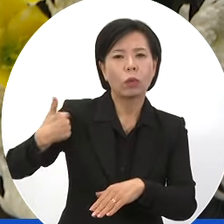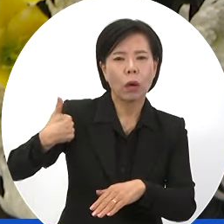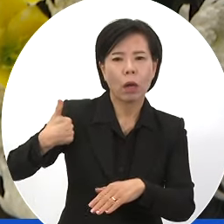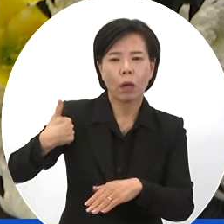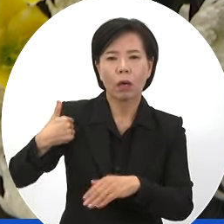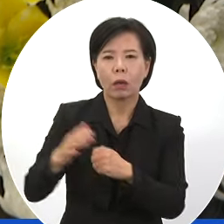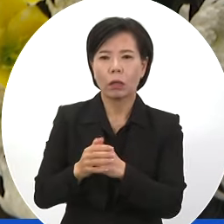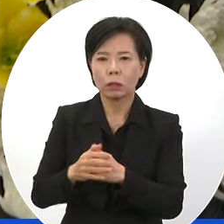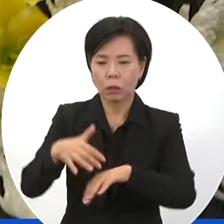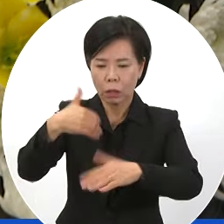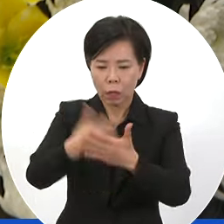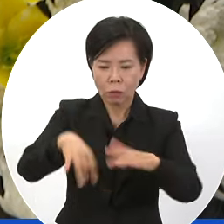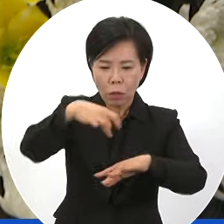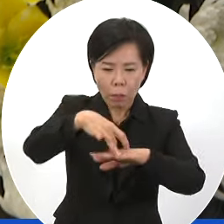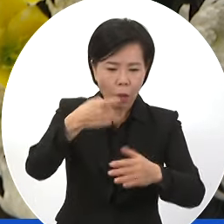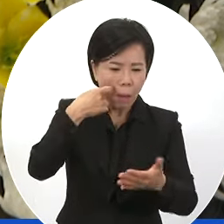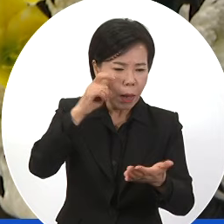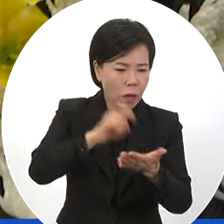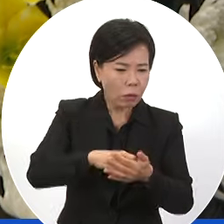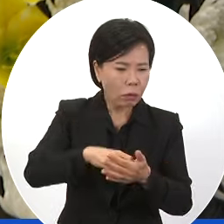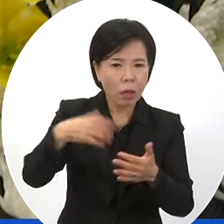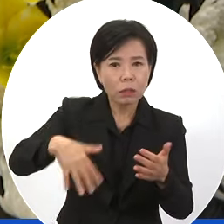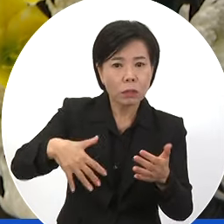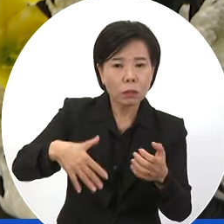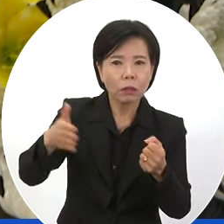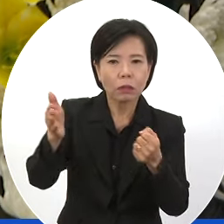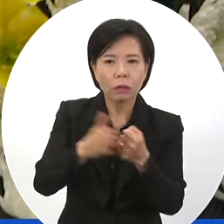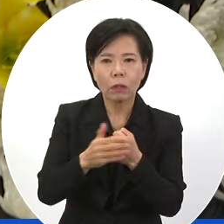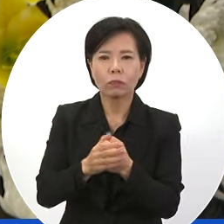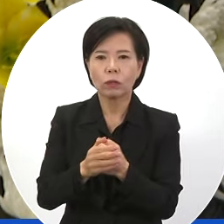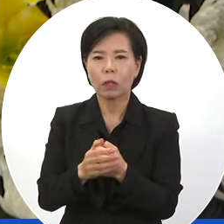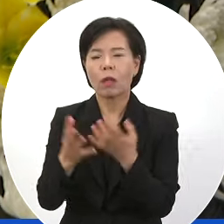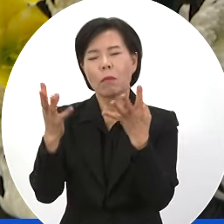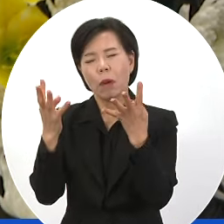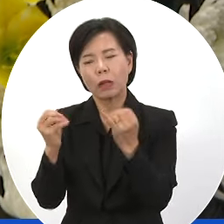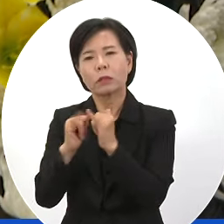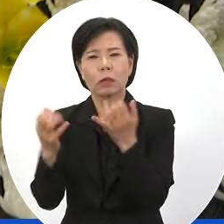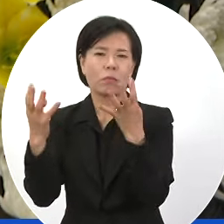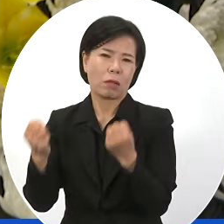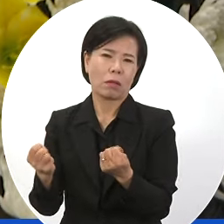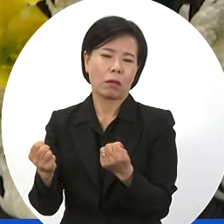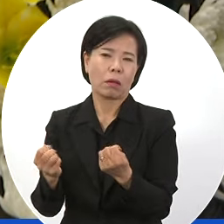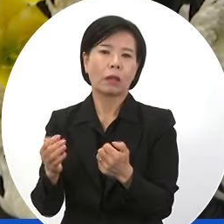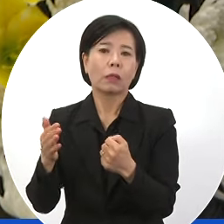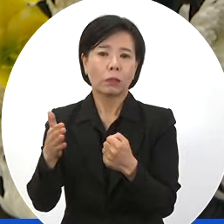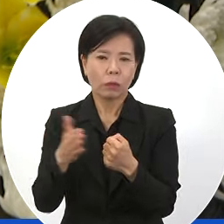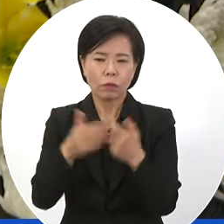수영이는 유해가 발견되지 않았을 뿐 많을 것이라 확신합니다.